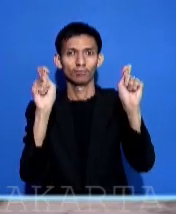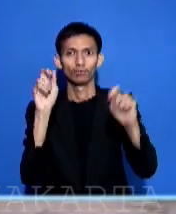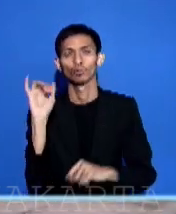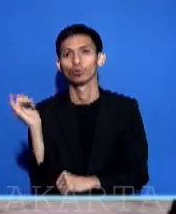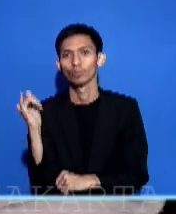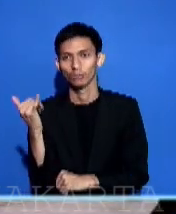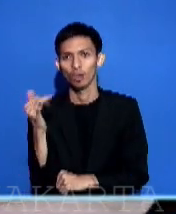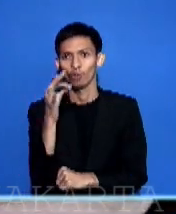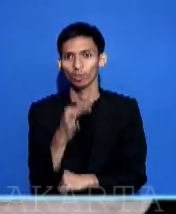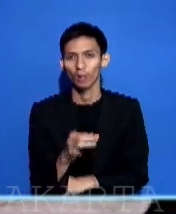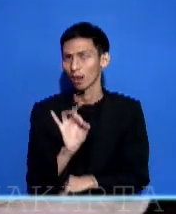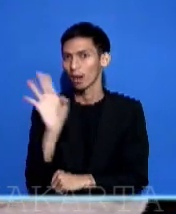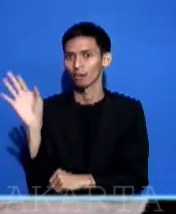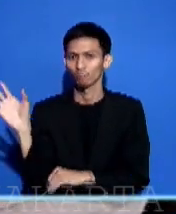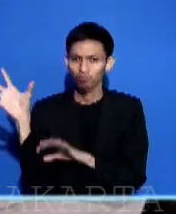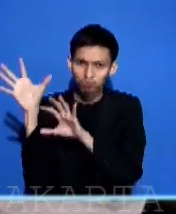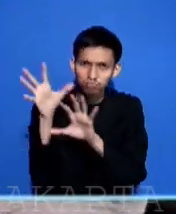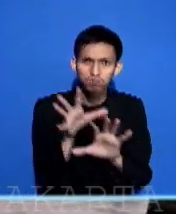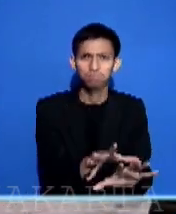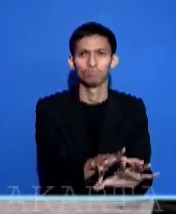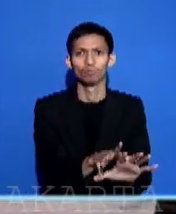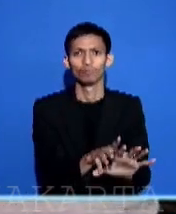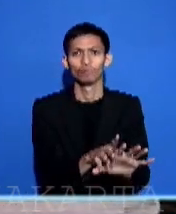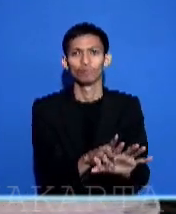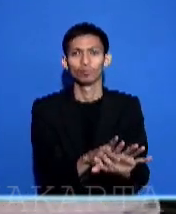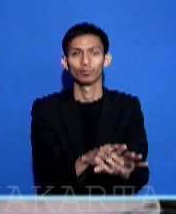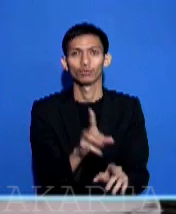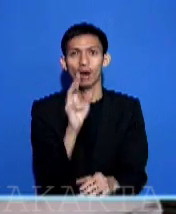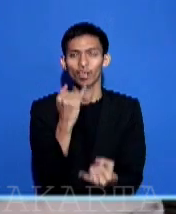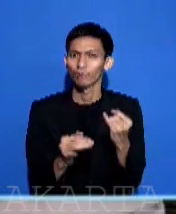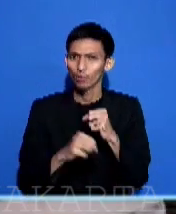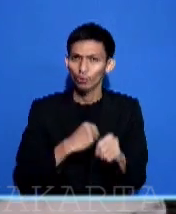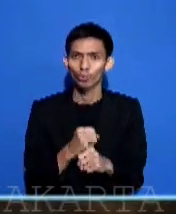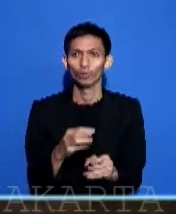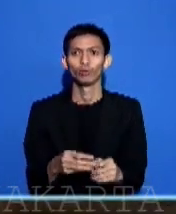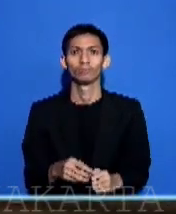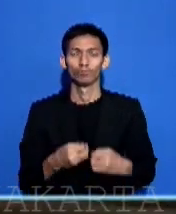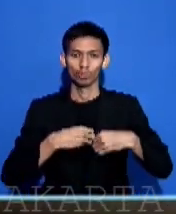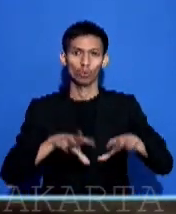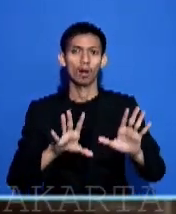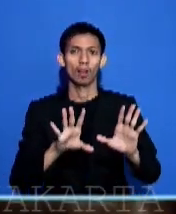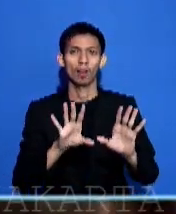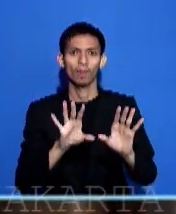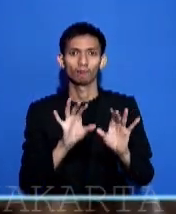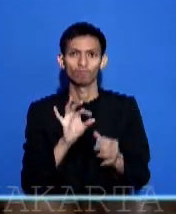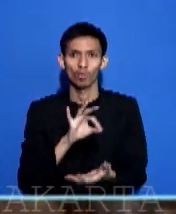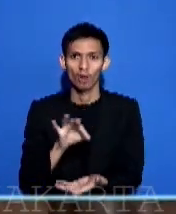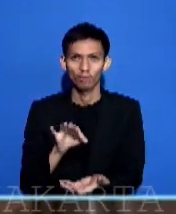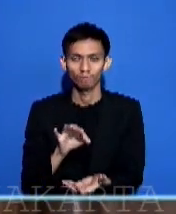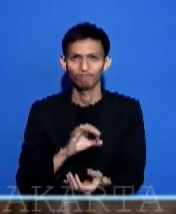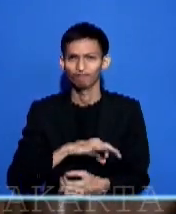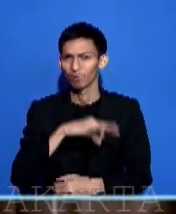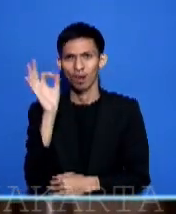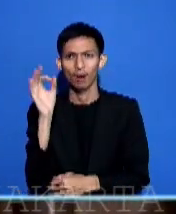maupun kota lainnya berdatangan untuk mencari durian. Salah satu penjual durian yang tak pernah sepi pembeli adalah Pak